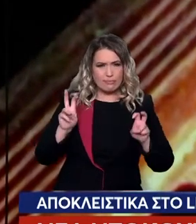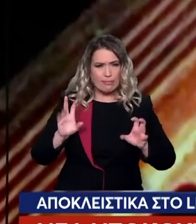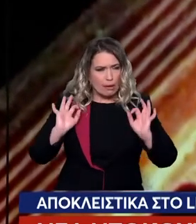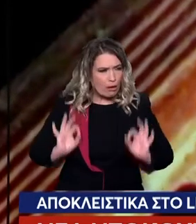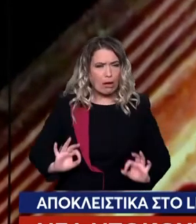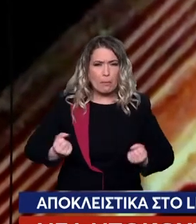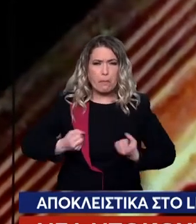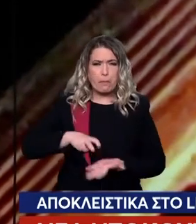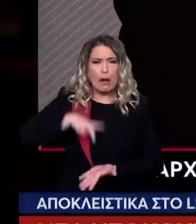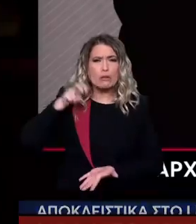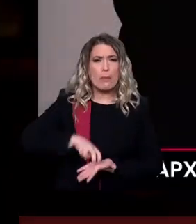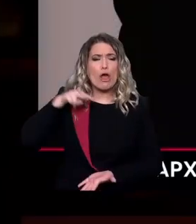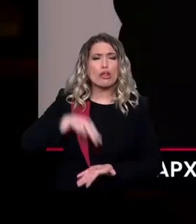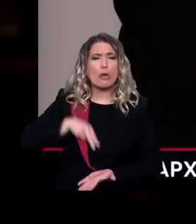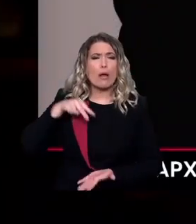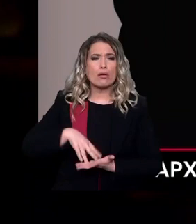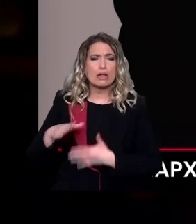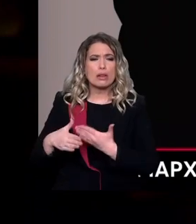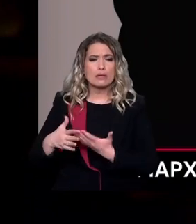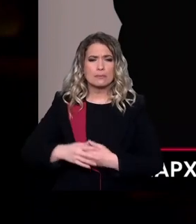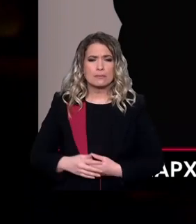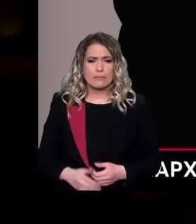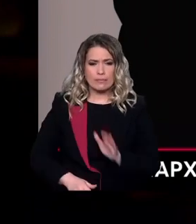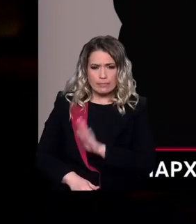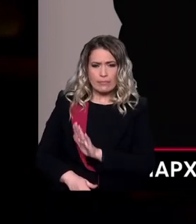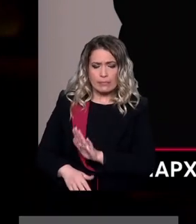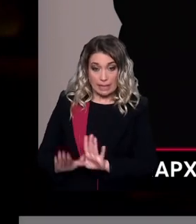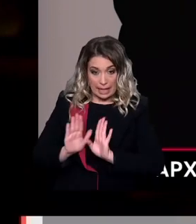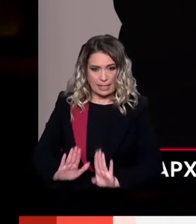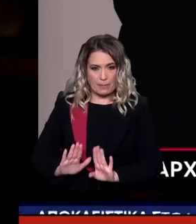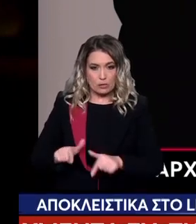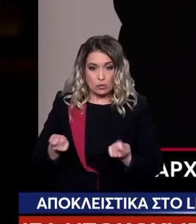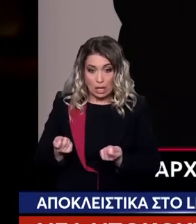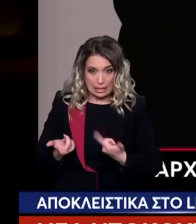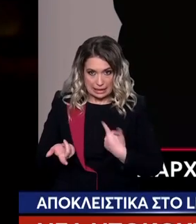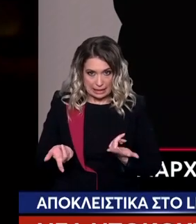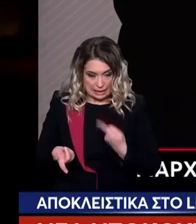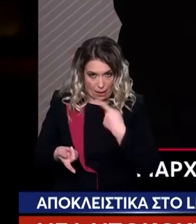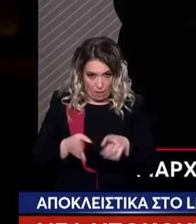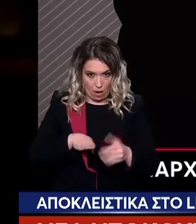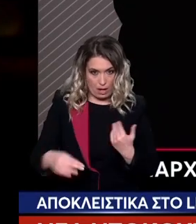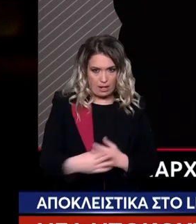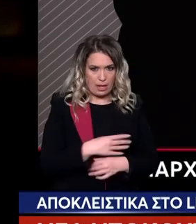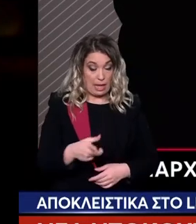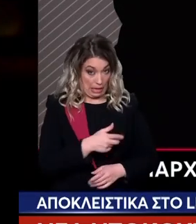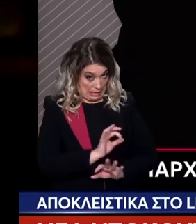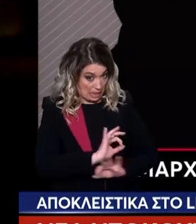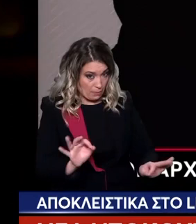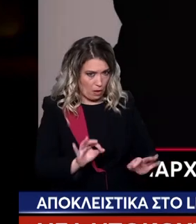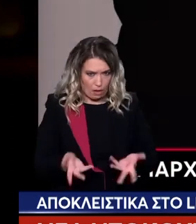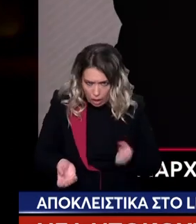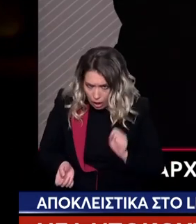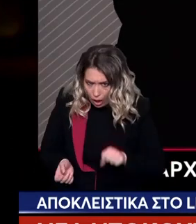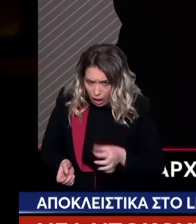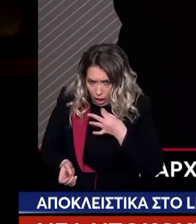πάρτε μια γεύση ωραία ήρεμα λοιπόν τι κάνω θέλε να το διώξω ανάποδα ναι ναι είναι έτοιμο έτοιμο είναι